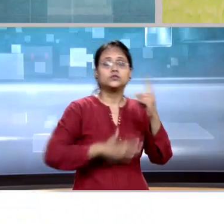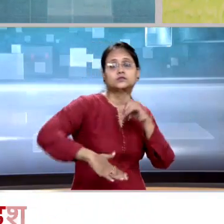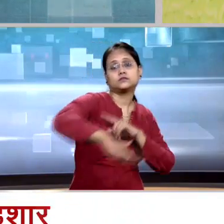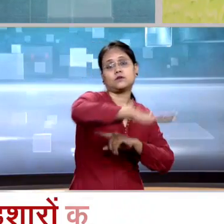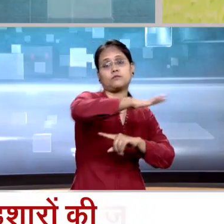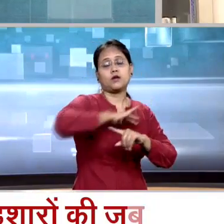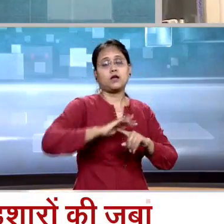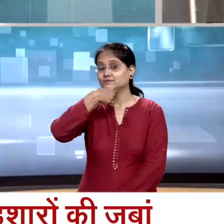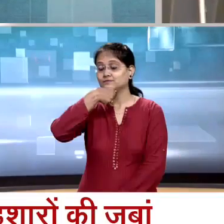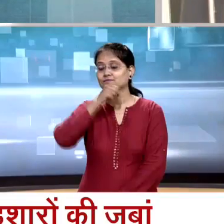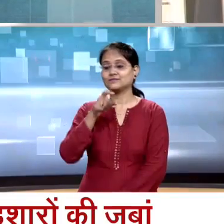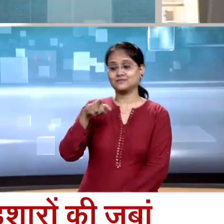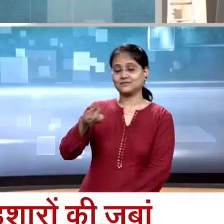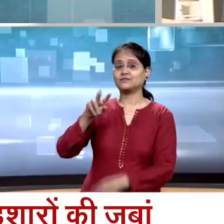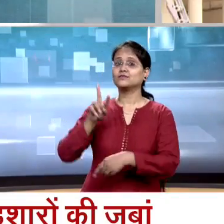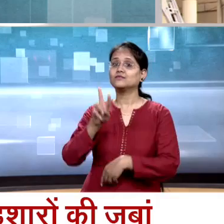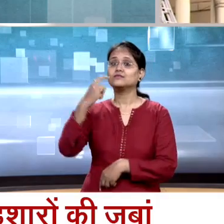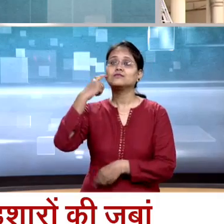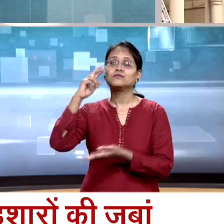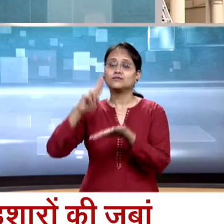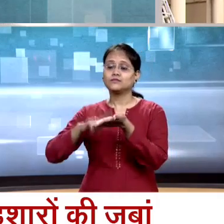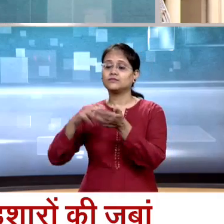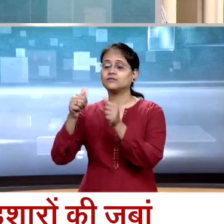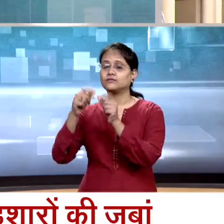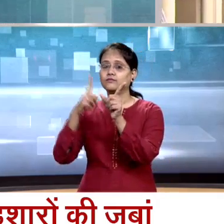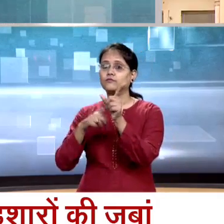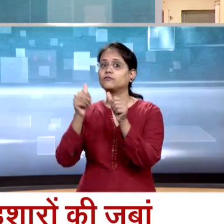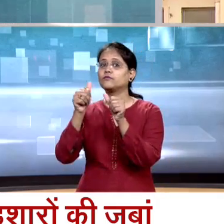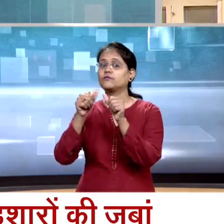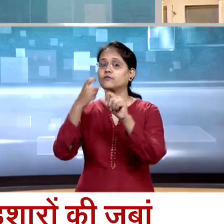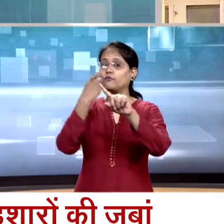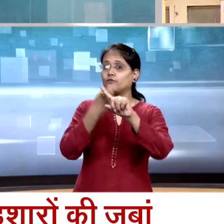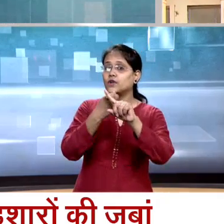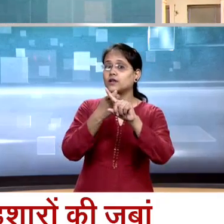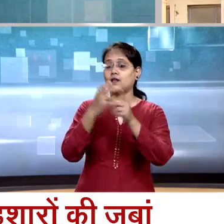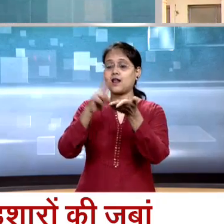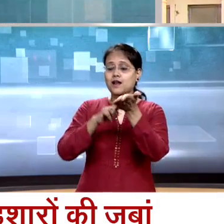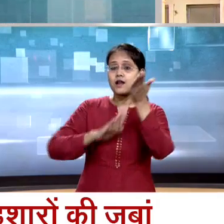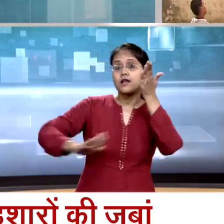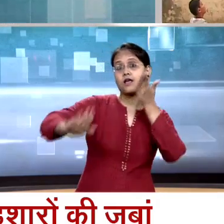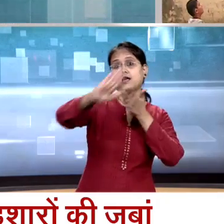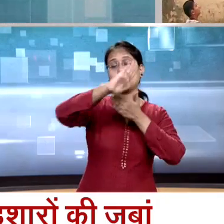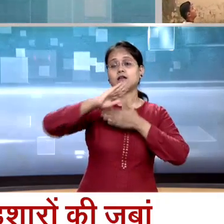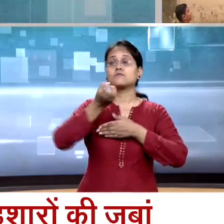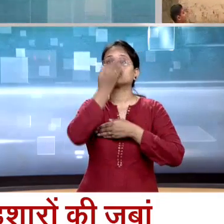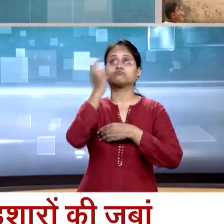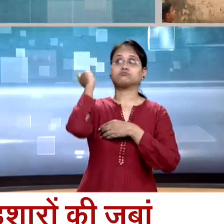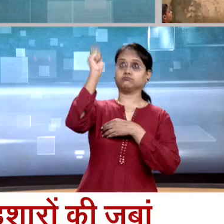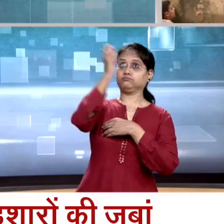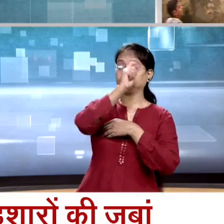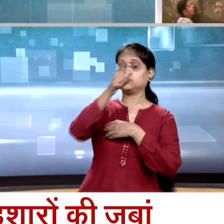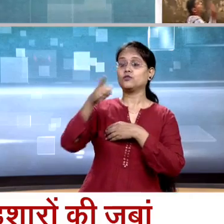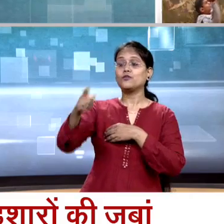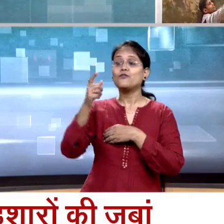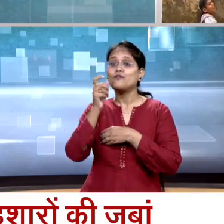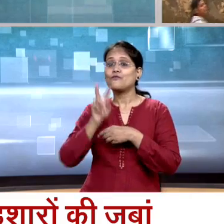हैं। 12 साल के विनायक राष्ट्रीय स्तर के बैडमिंटन प्लेयर हैं। विनायक को यहाँ तक पहुँचाने में उनके माता